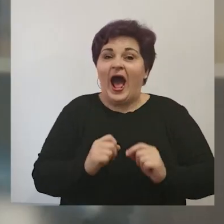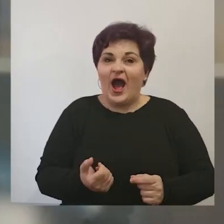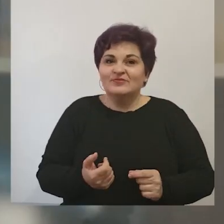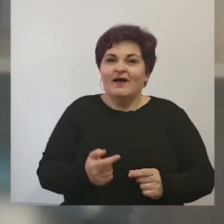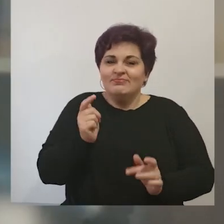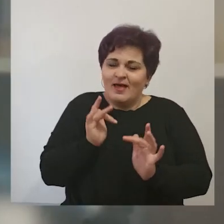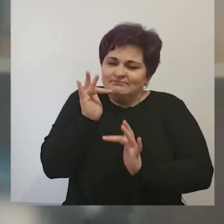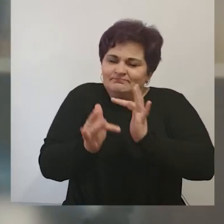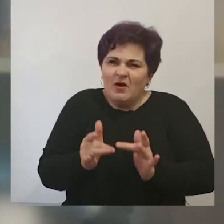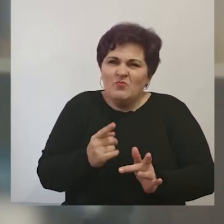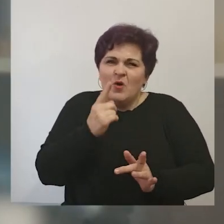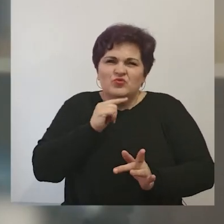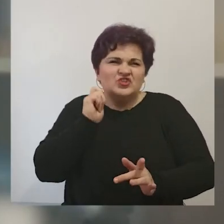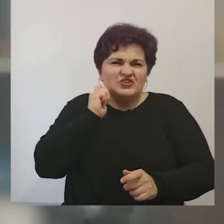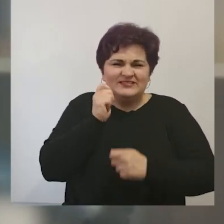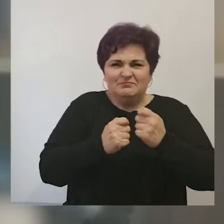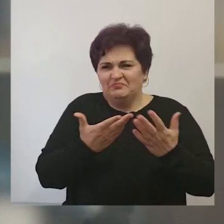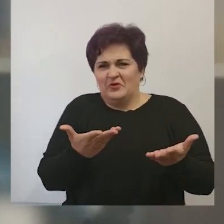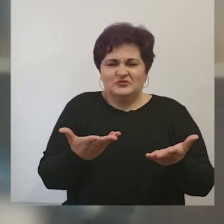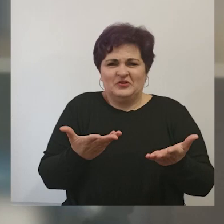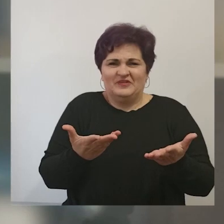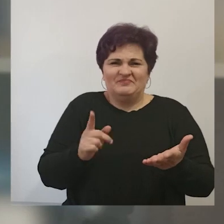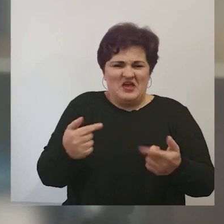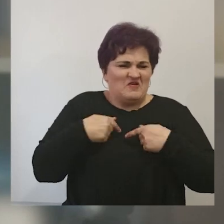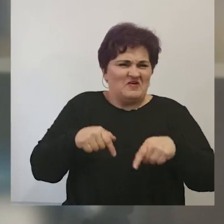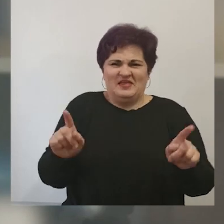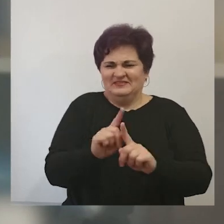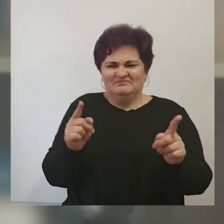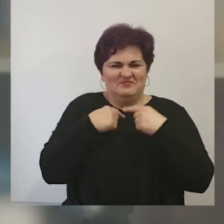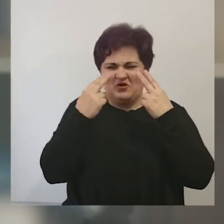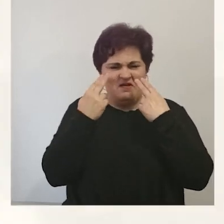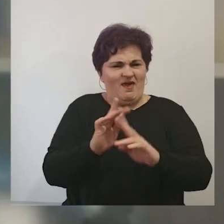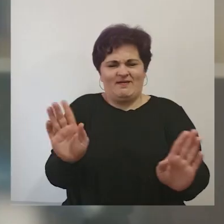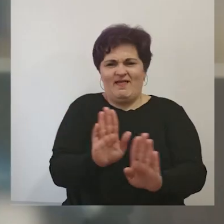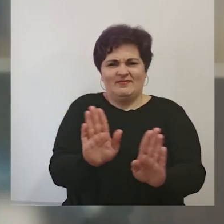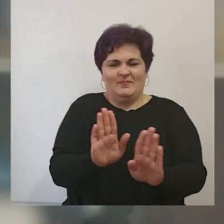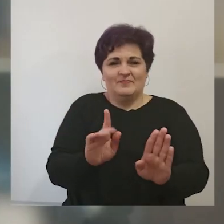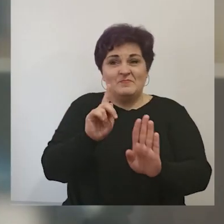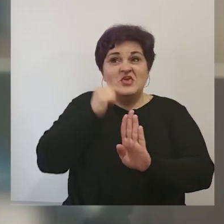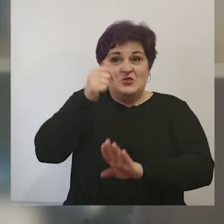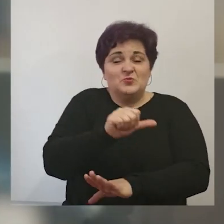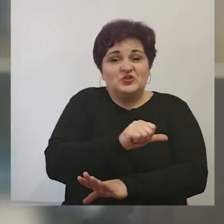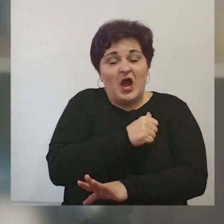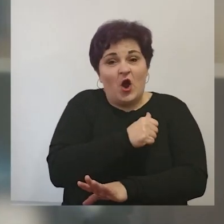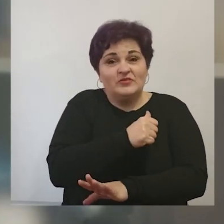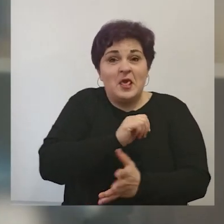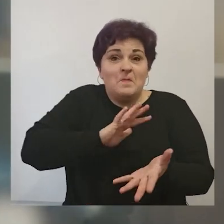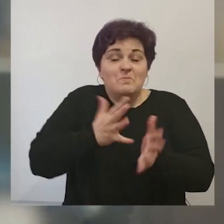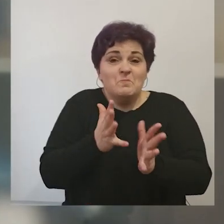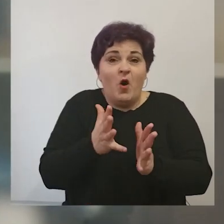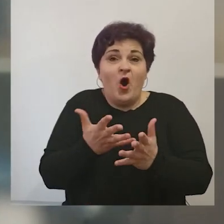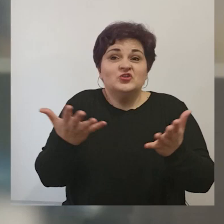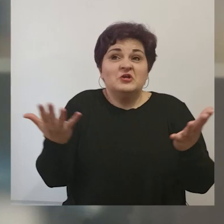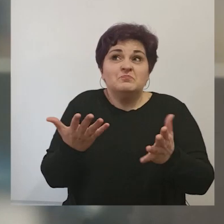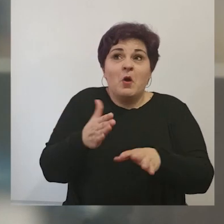Ta tradicionalnost, muški i ženski poslovi nisu kod nas zastupljeni. Mislim da bi iduće godine već moglo